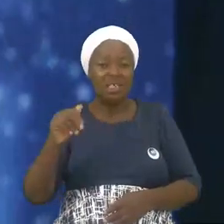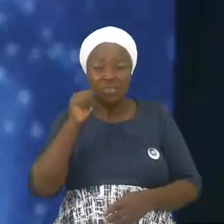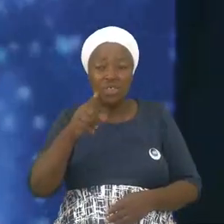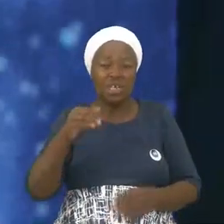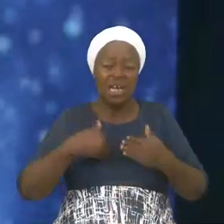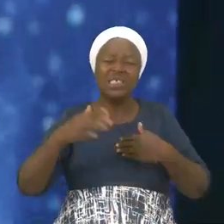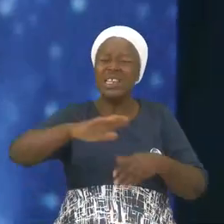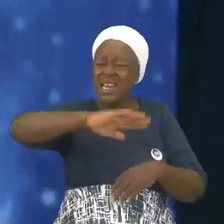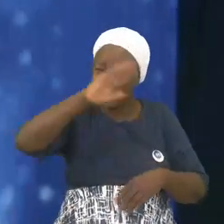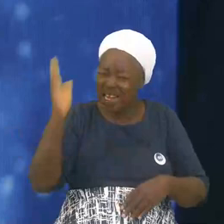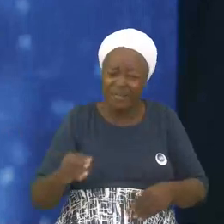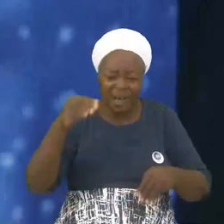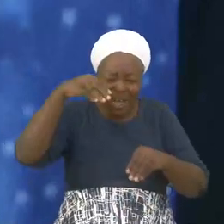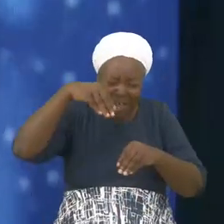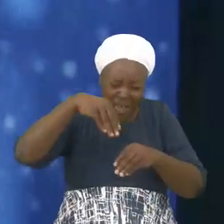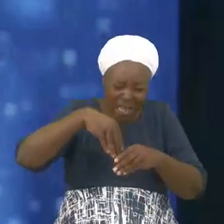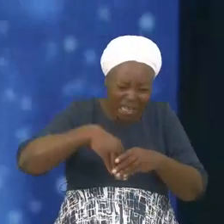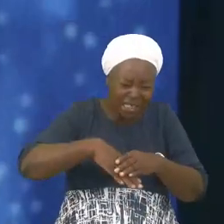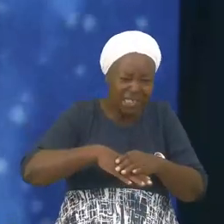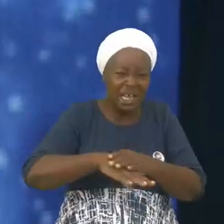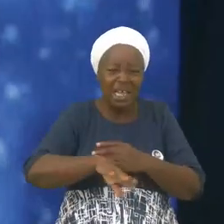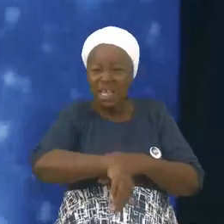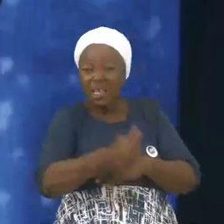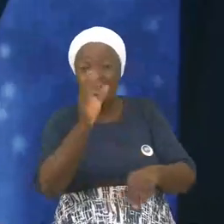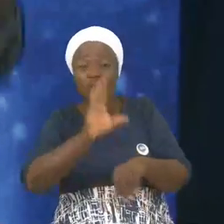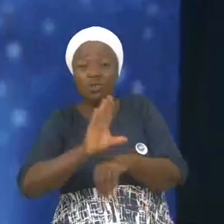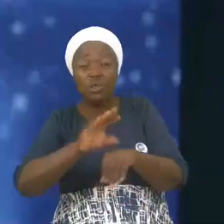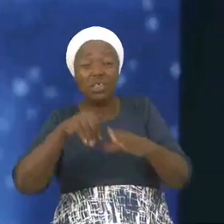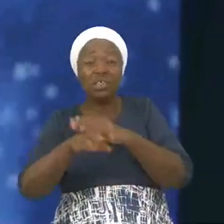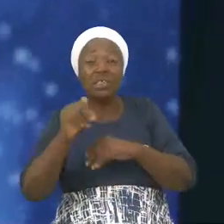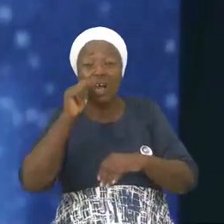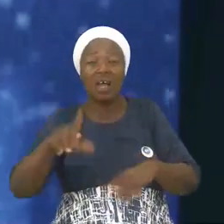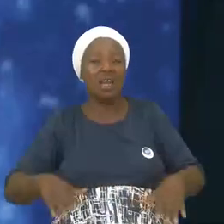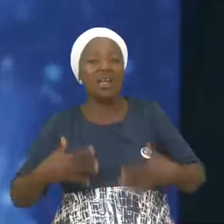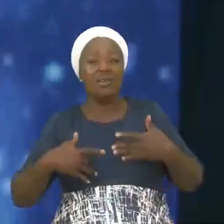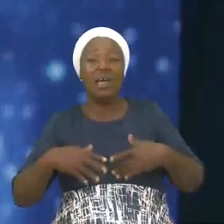qu'elle n'était jamais entrée dans une église de toute sa vie. Elle